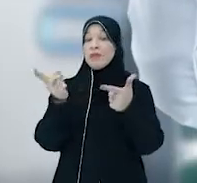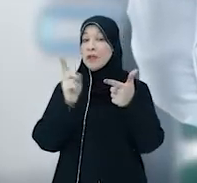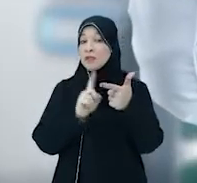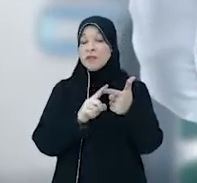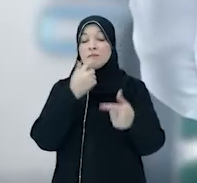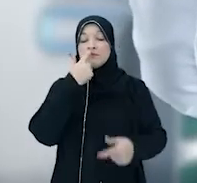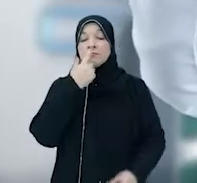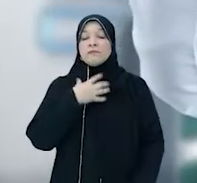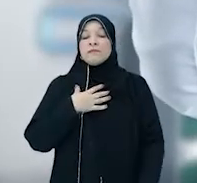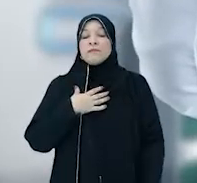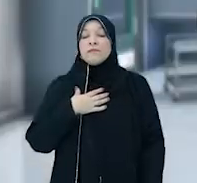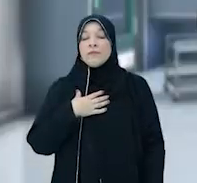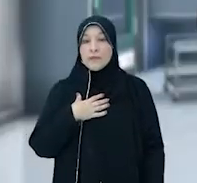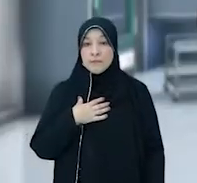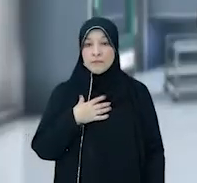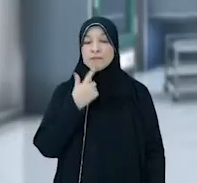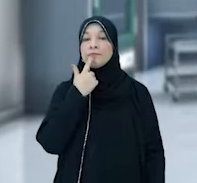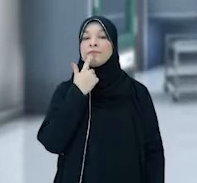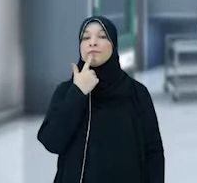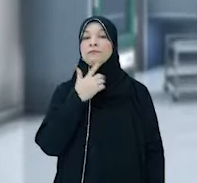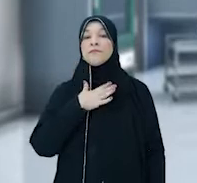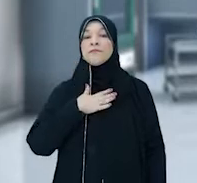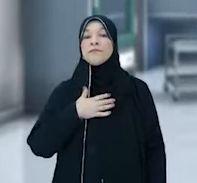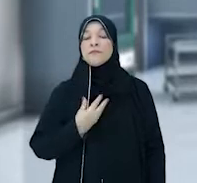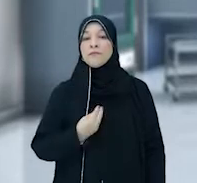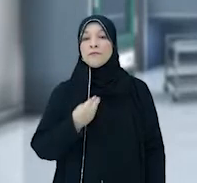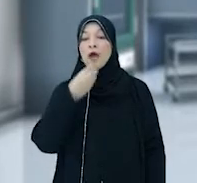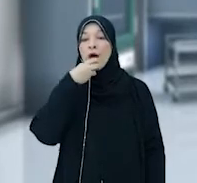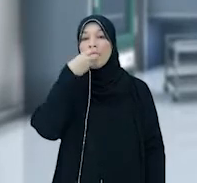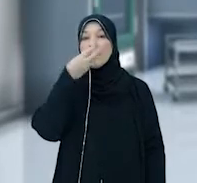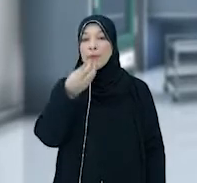تنفس بلطف من خلال فمك، أخرج النفس،